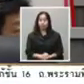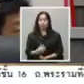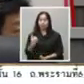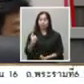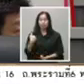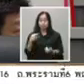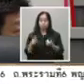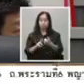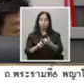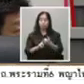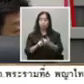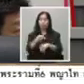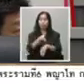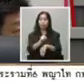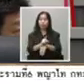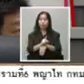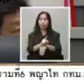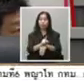ประธาน